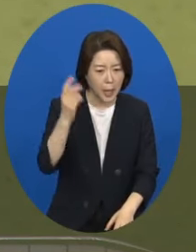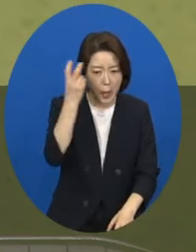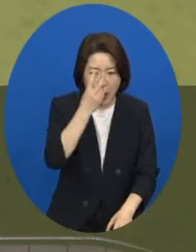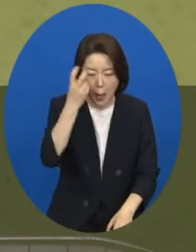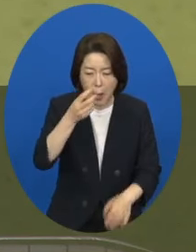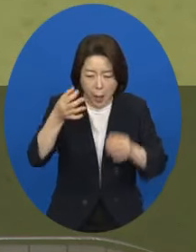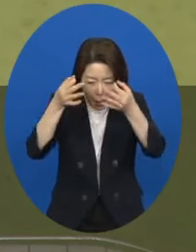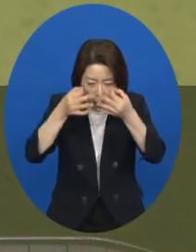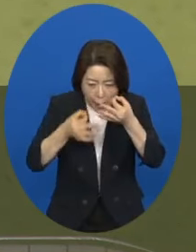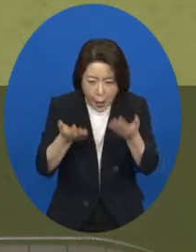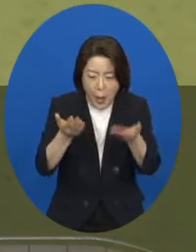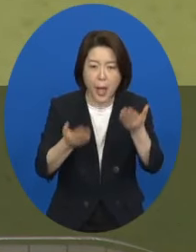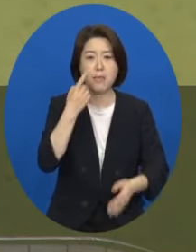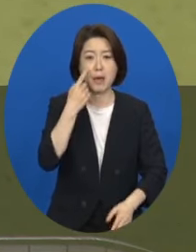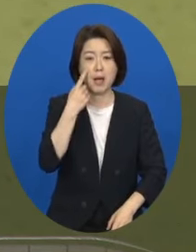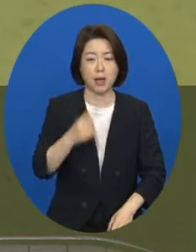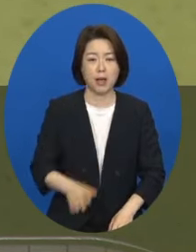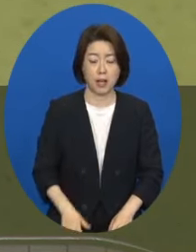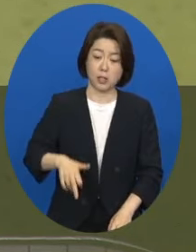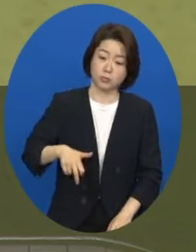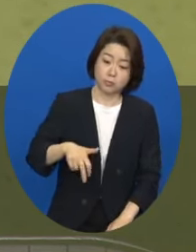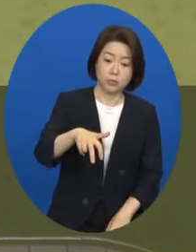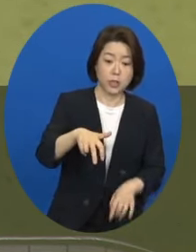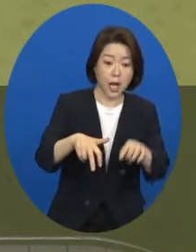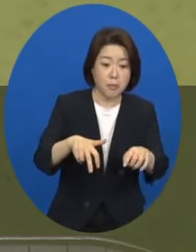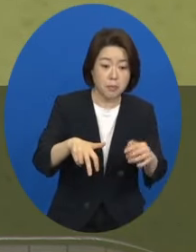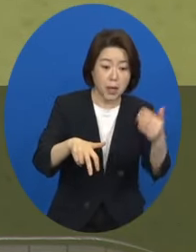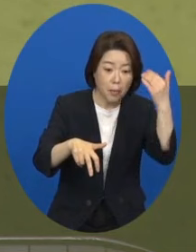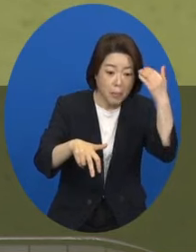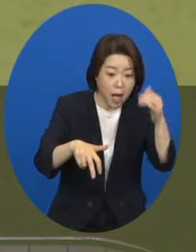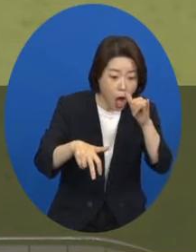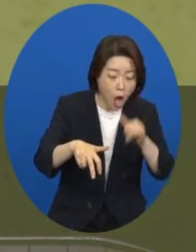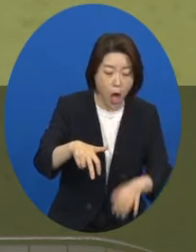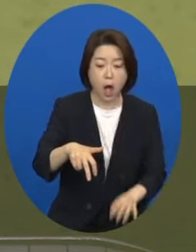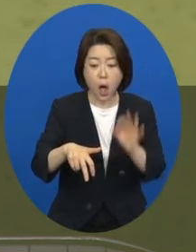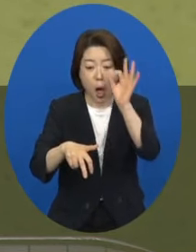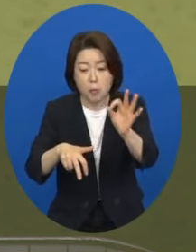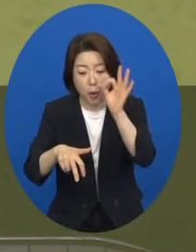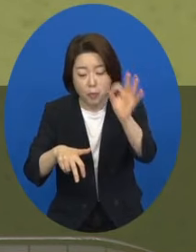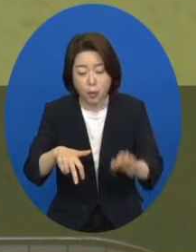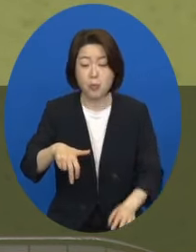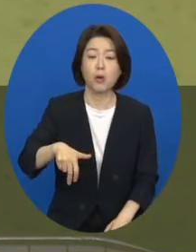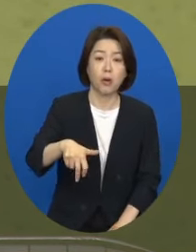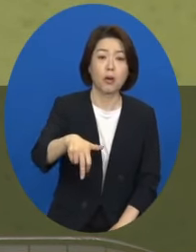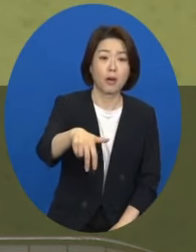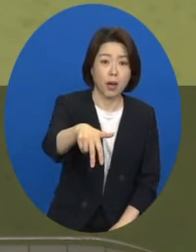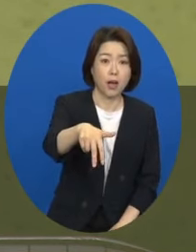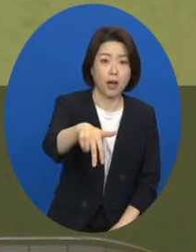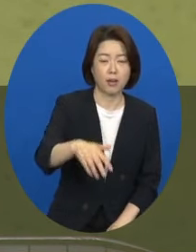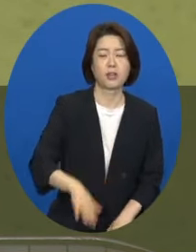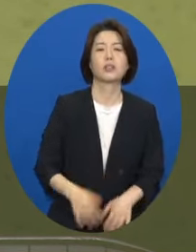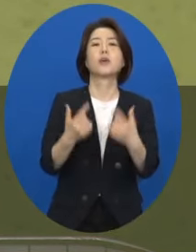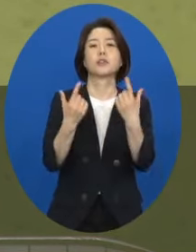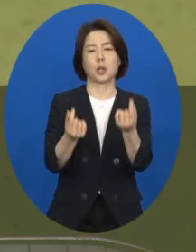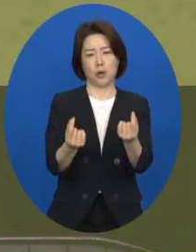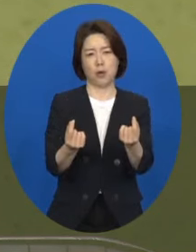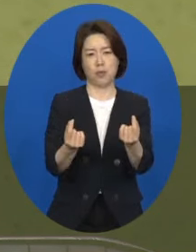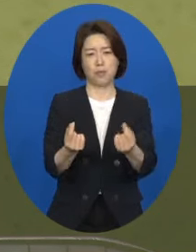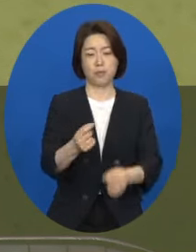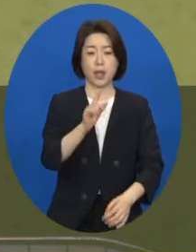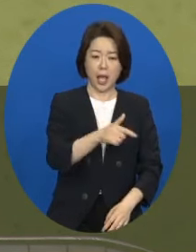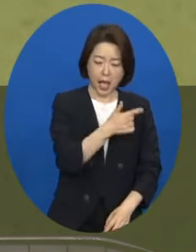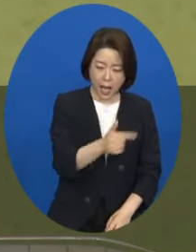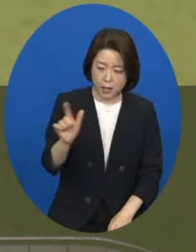했죠. 우리가 걸어갈 때 앞에 뭐 걸림돌이 없는가 이렇게 보면서 걷죠. 그냥 걷지 않습니다. 그런 것처럼